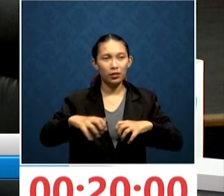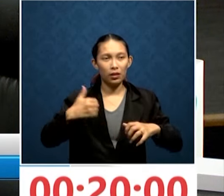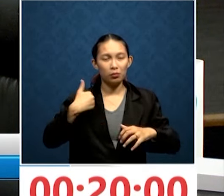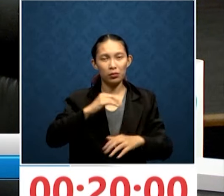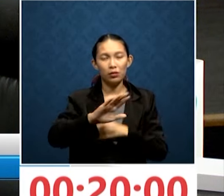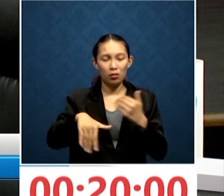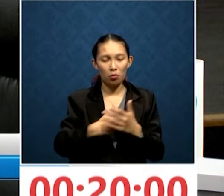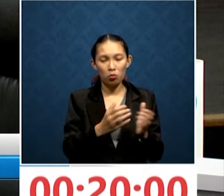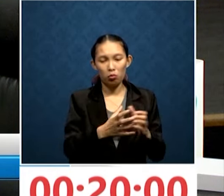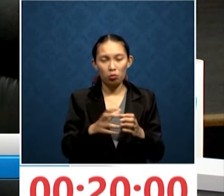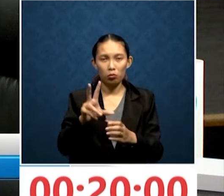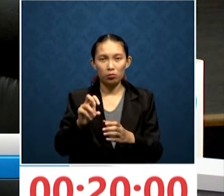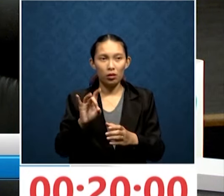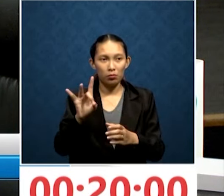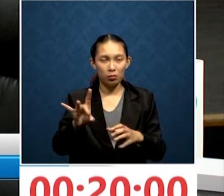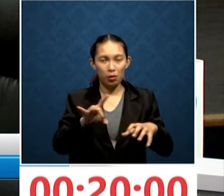หน่วยงาน